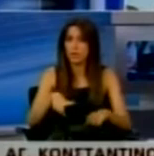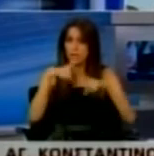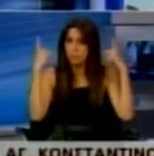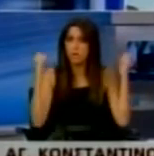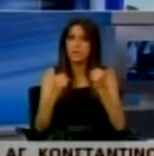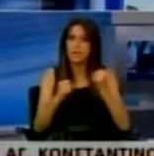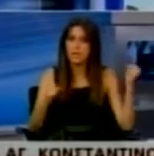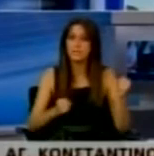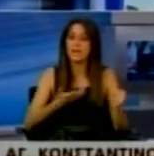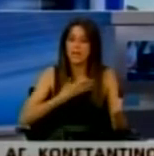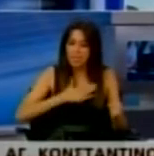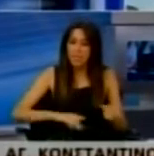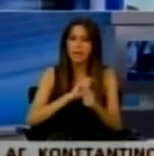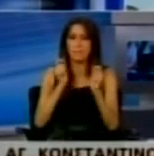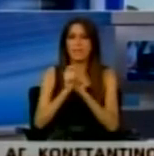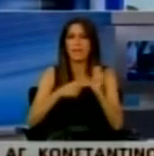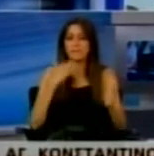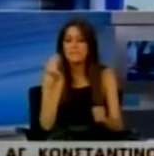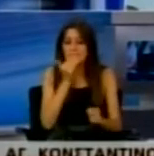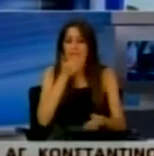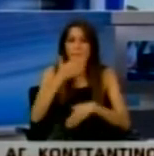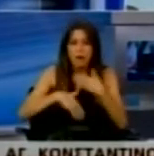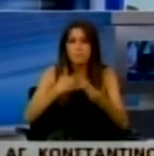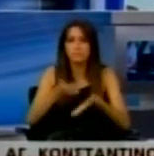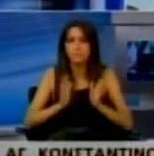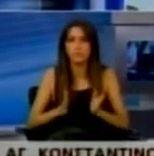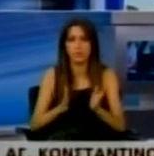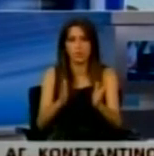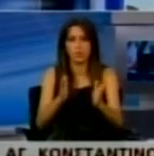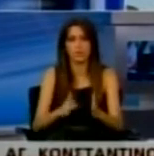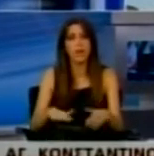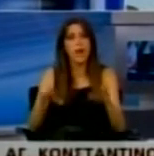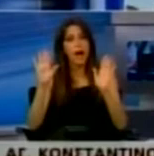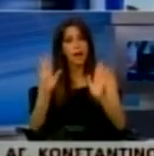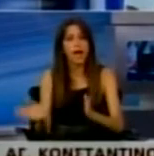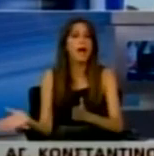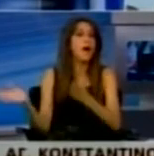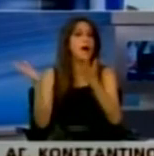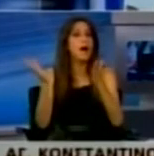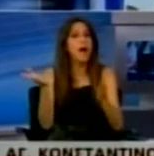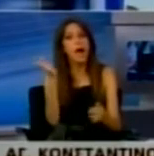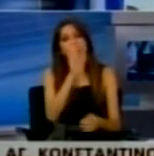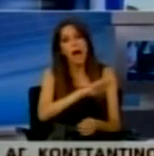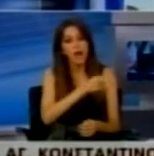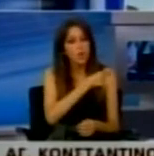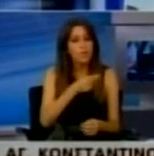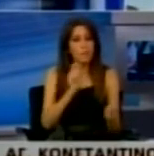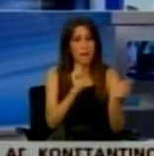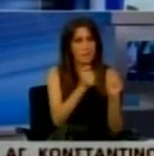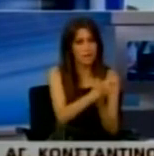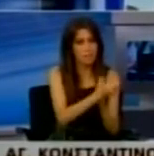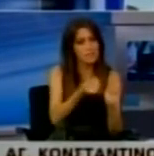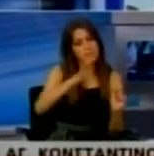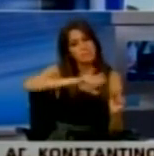επισπεύδουσα δύναμη. Άλλη τάξη ο ζήτημα όμως οι μεταρρυθμίσεις και άλλο η συγκεκριμένη επιλογή η οποία